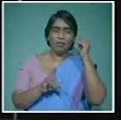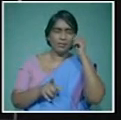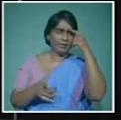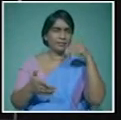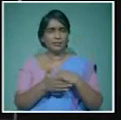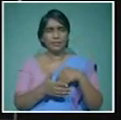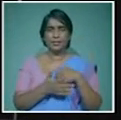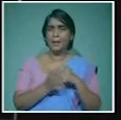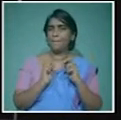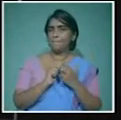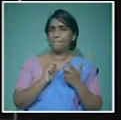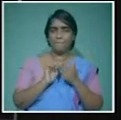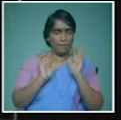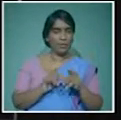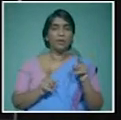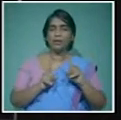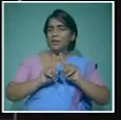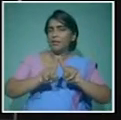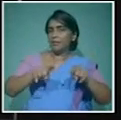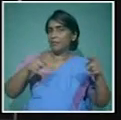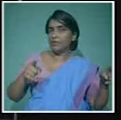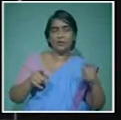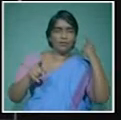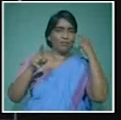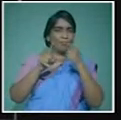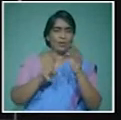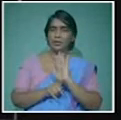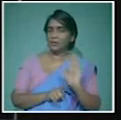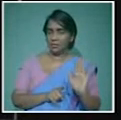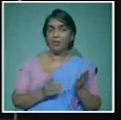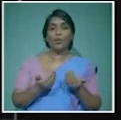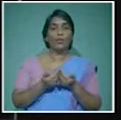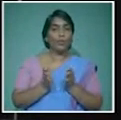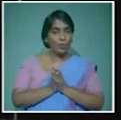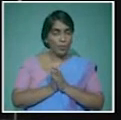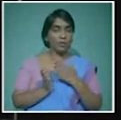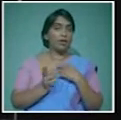අසහනයෙන් පීඩාවට පත් වෙන්නේ වෙන කිසිම දෙයක් නිසා නෙමෙයි.